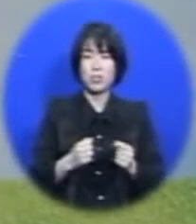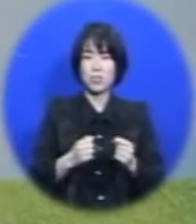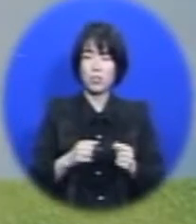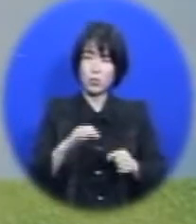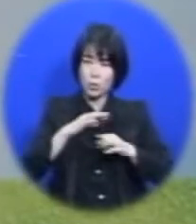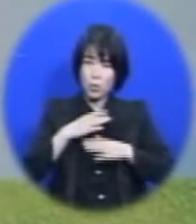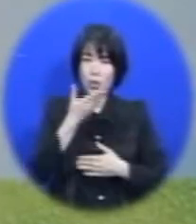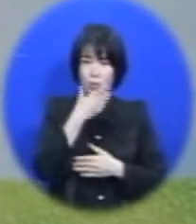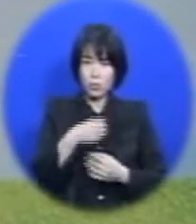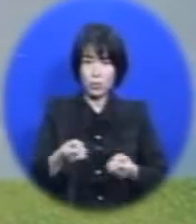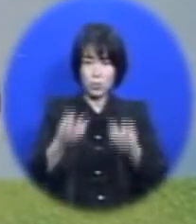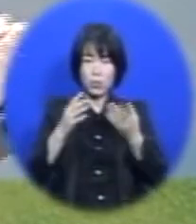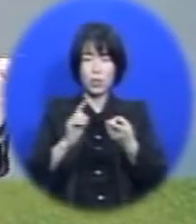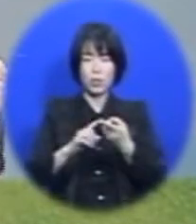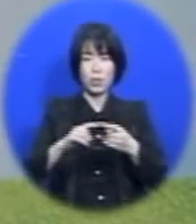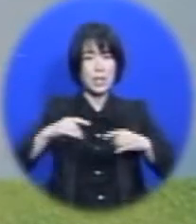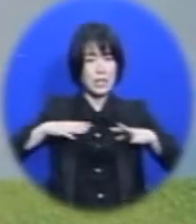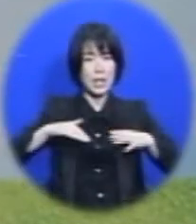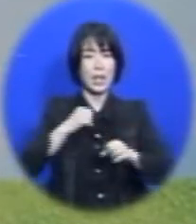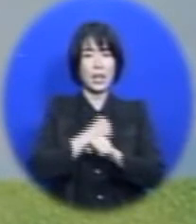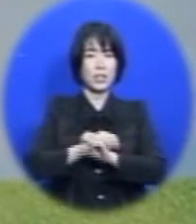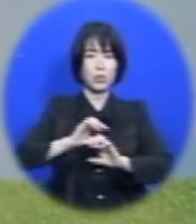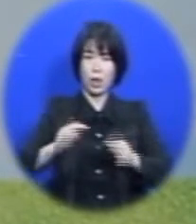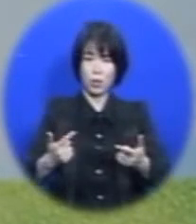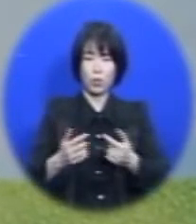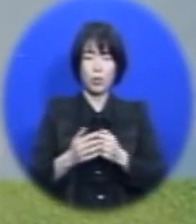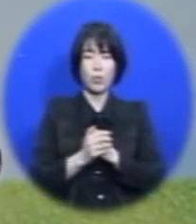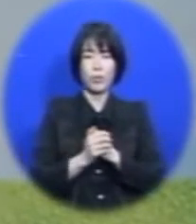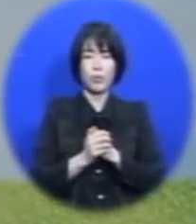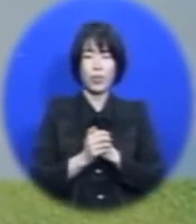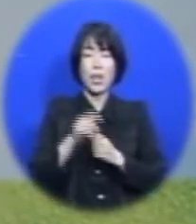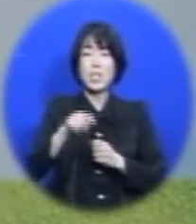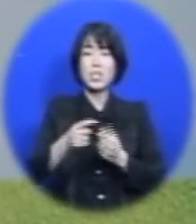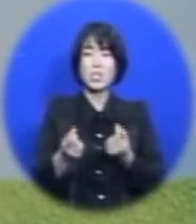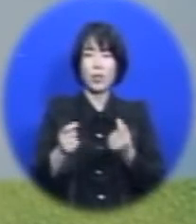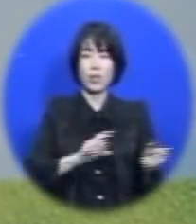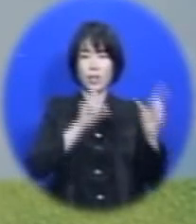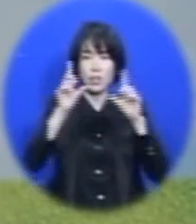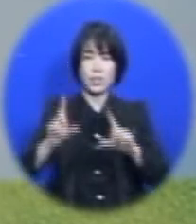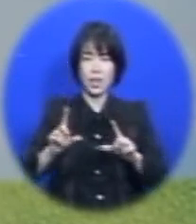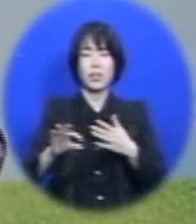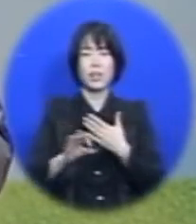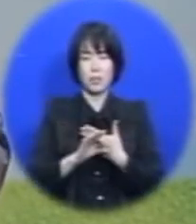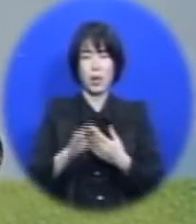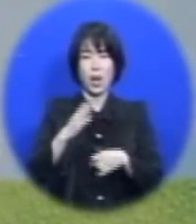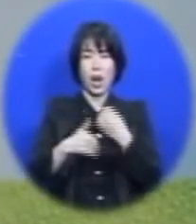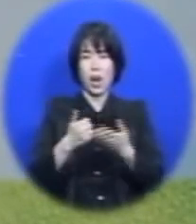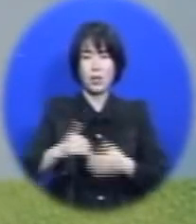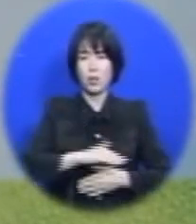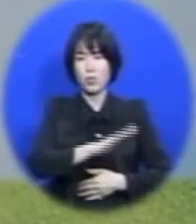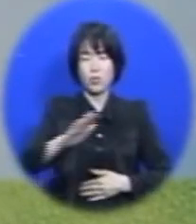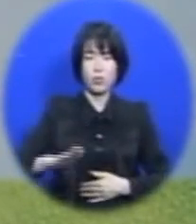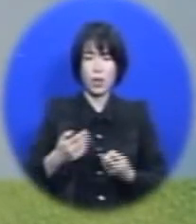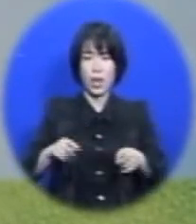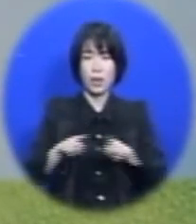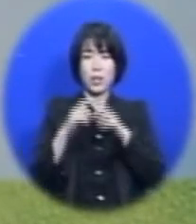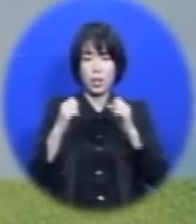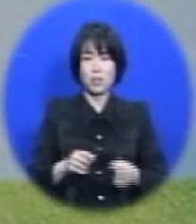놀라운 축복인지 자랑하지도 않고 그렇게 산다면 하나님이 우리와 함께 계시는 것